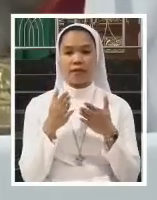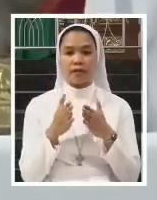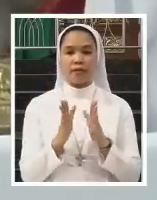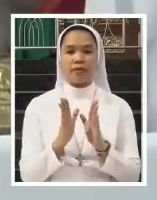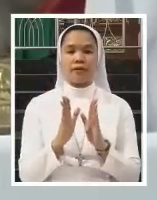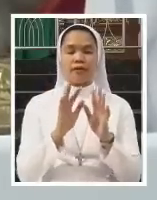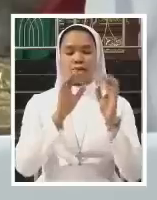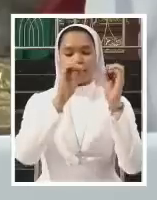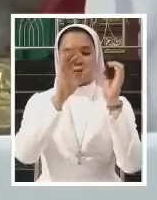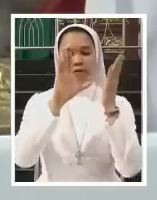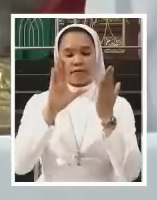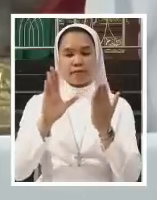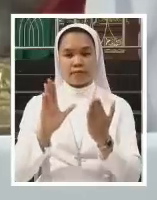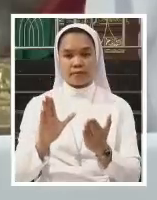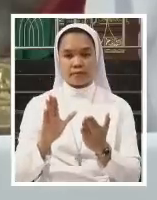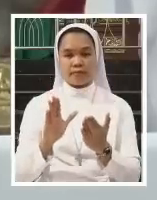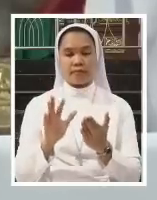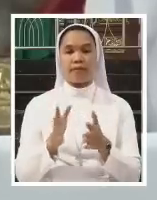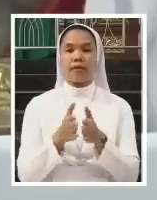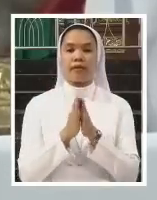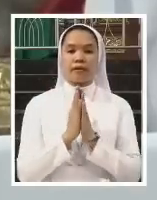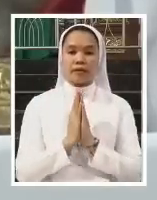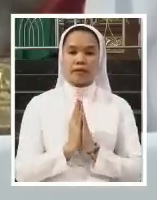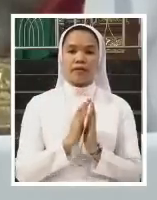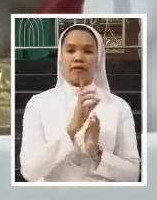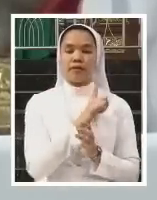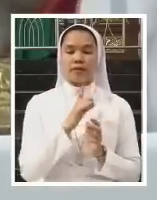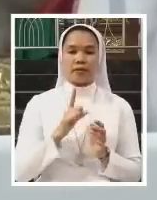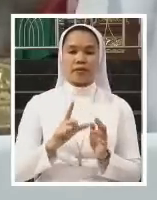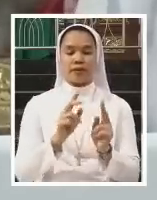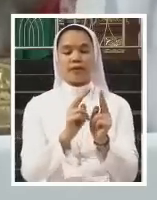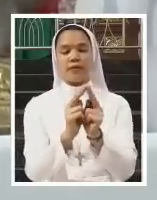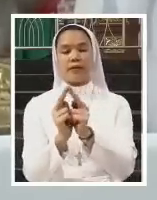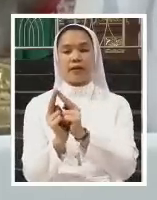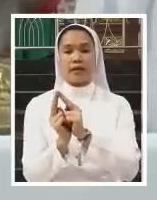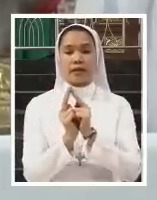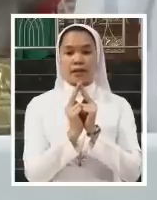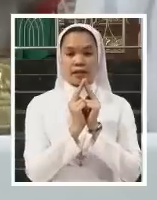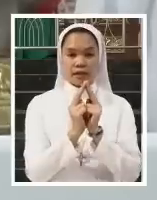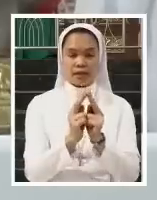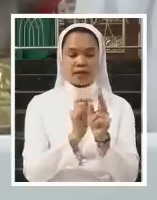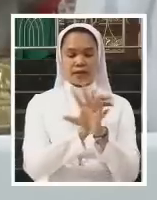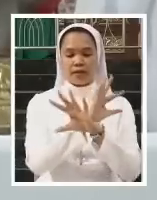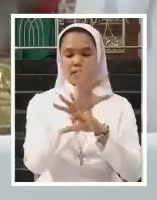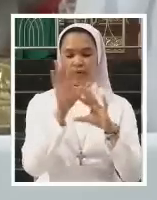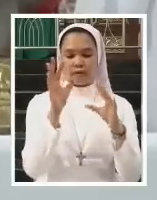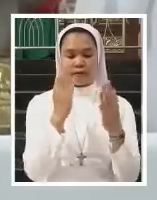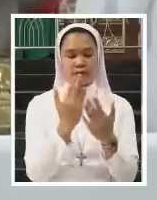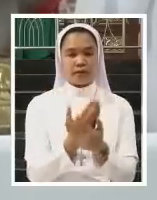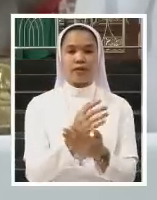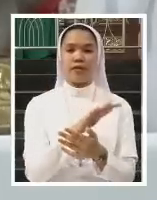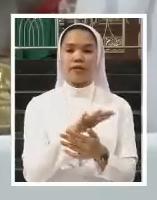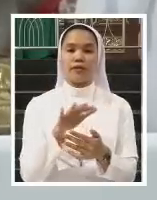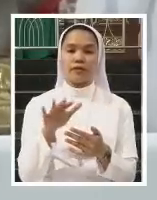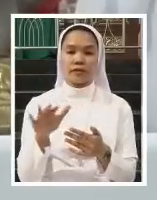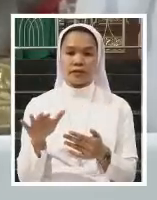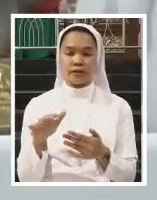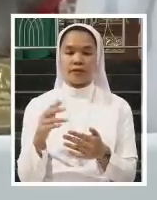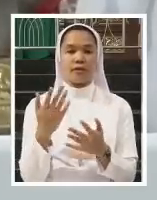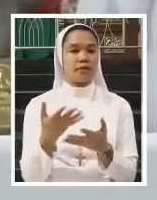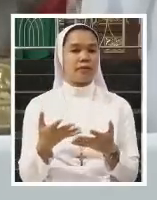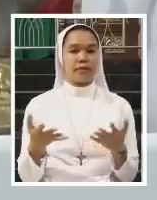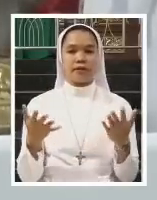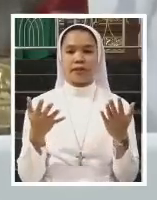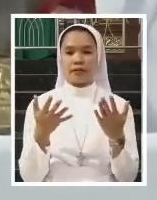imo. Maugayo na ma kahiraking pagsararwa kami, ang gabos mong aki, sain man